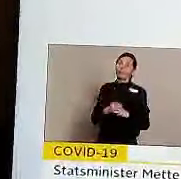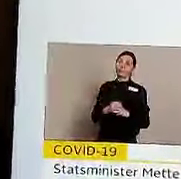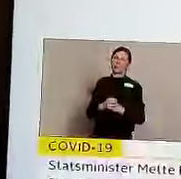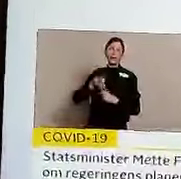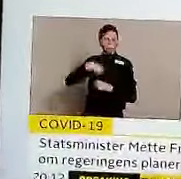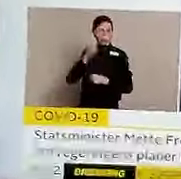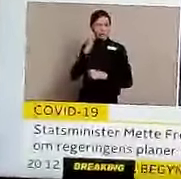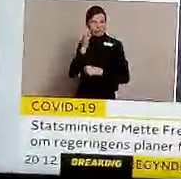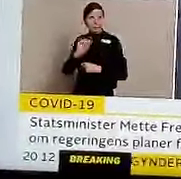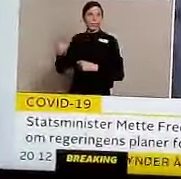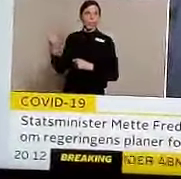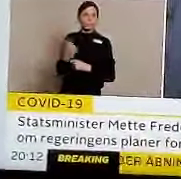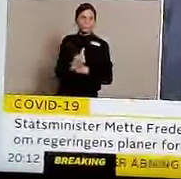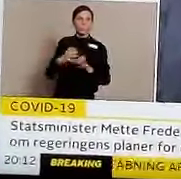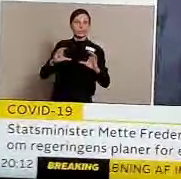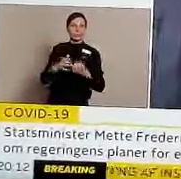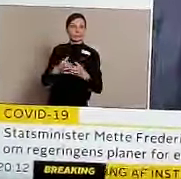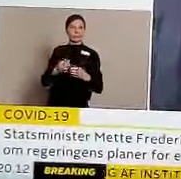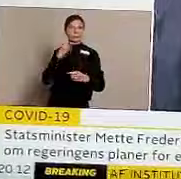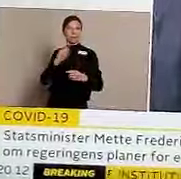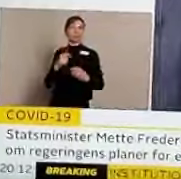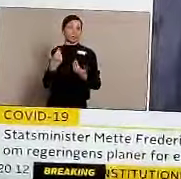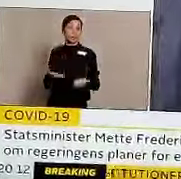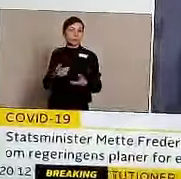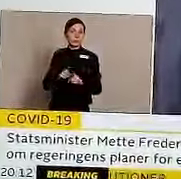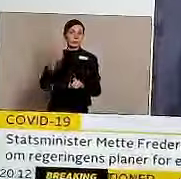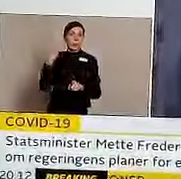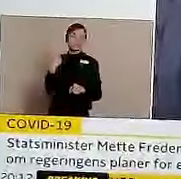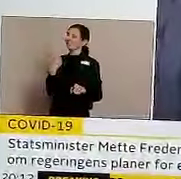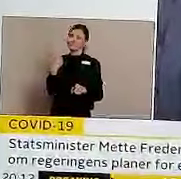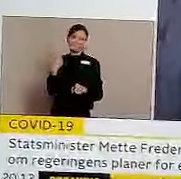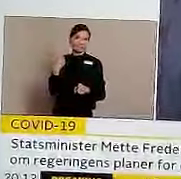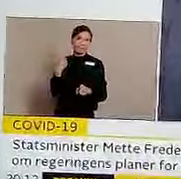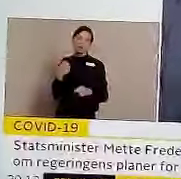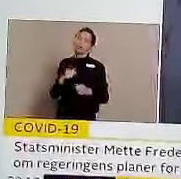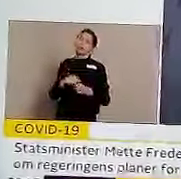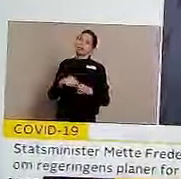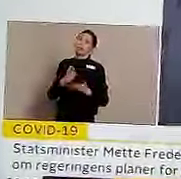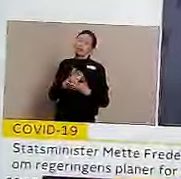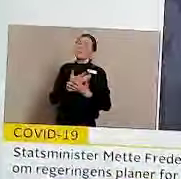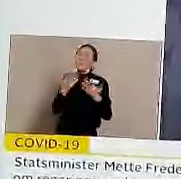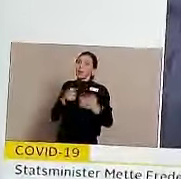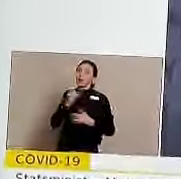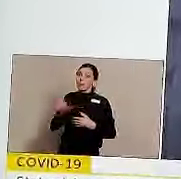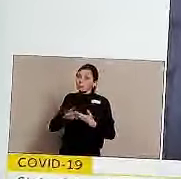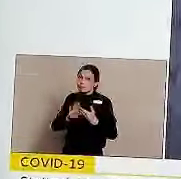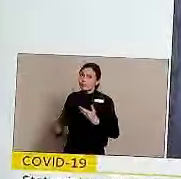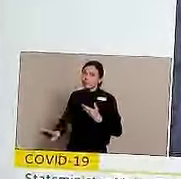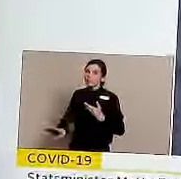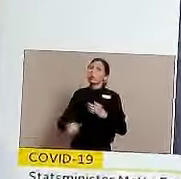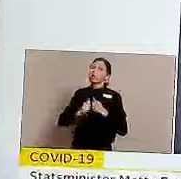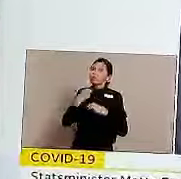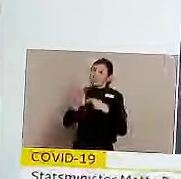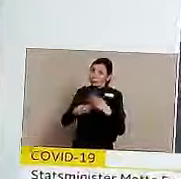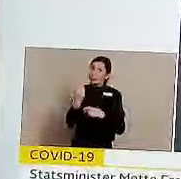Hverdagen kommer ikke tilbage i vores samfund forløbig, og vi skal leve med mange restriktioner mange måneder endnu.